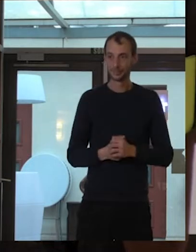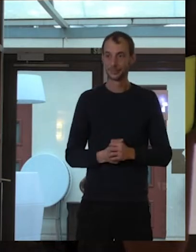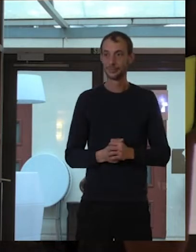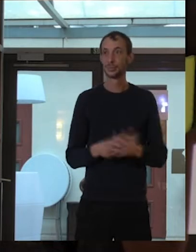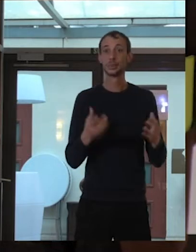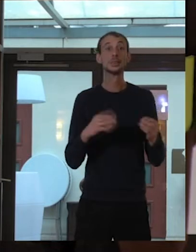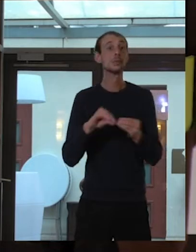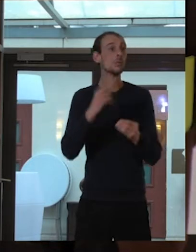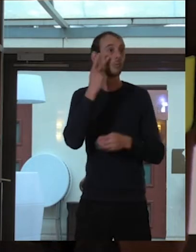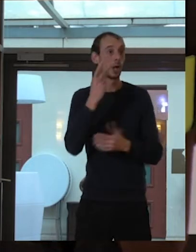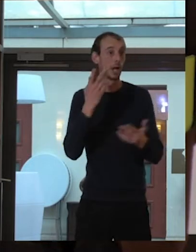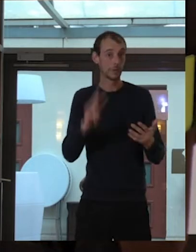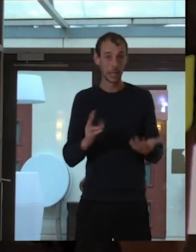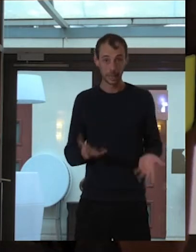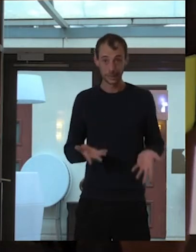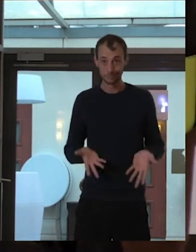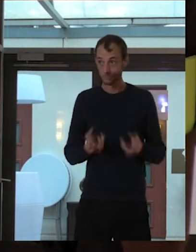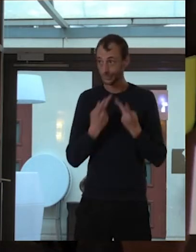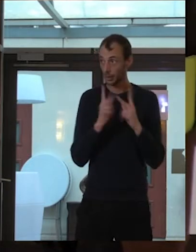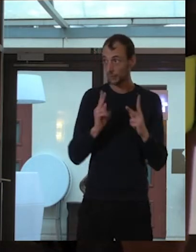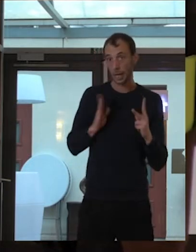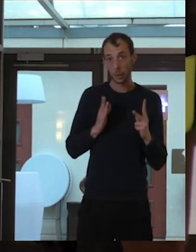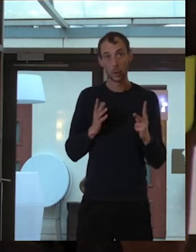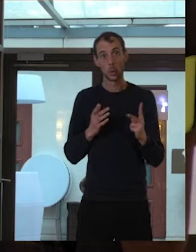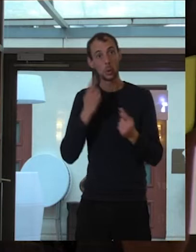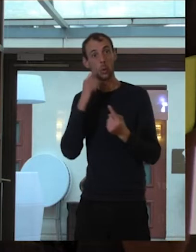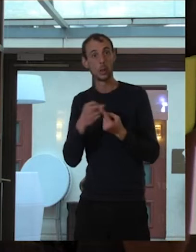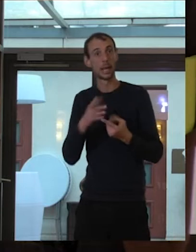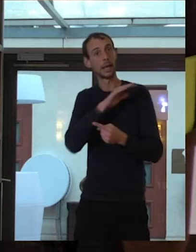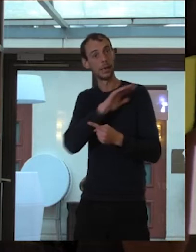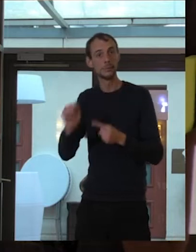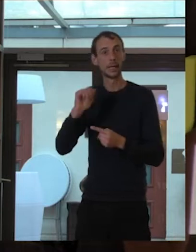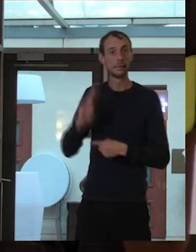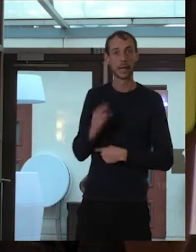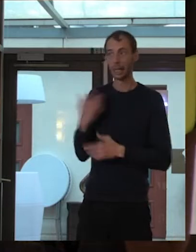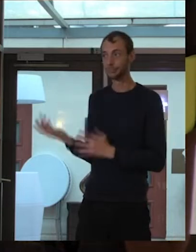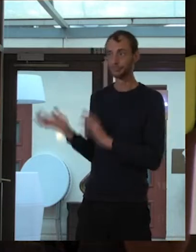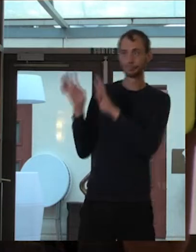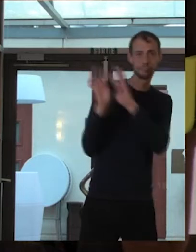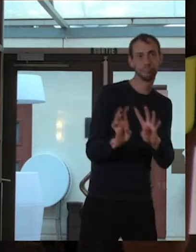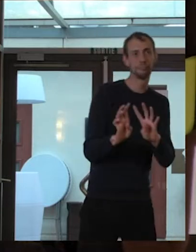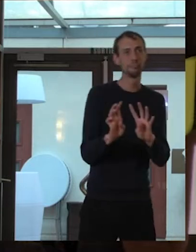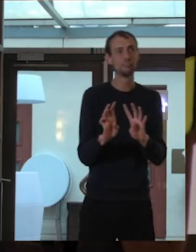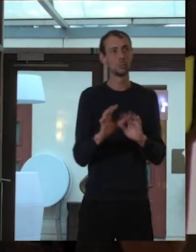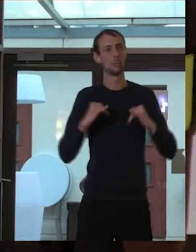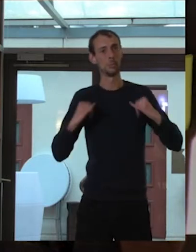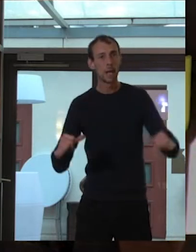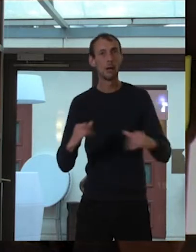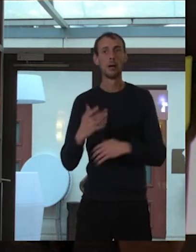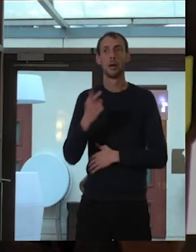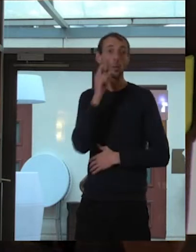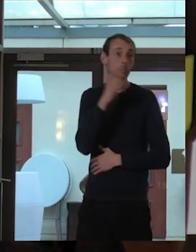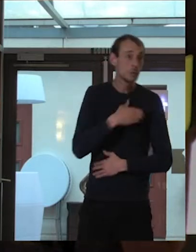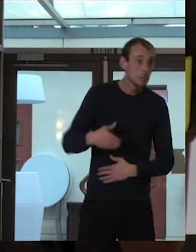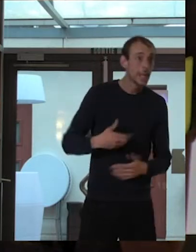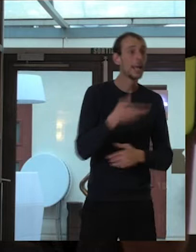importante de l'exécutif de la ville de Bordeaux, de la présence de Monsieur le maire, Claudine Bichet, qui est première adjointe. Je salue aussi Olivier